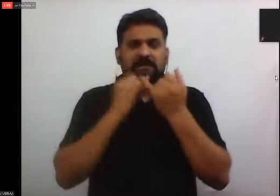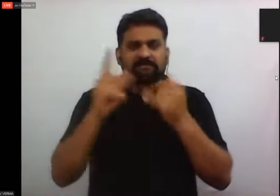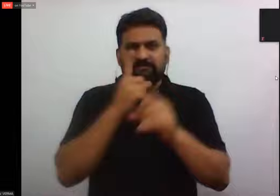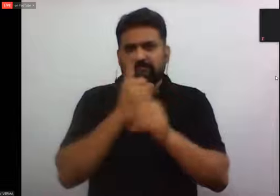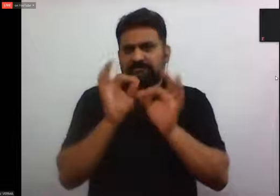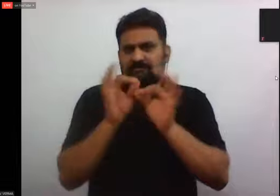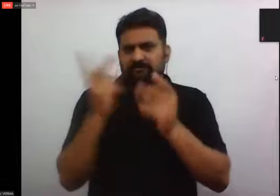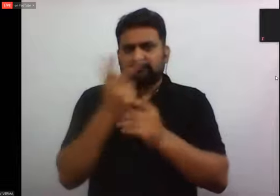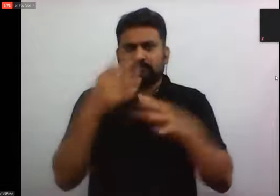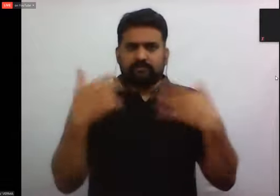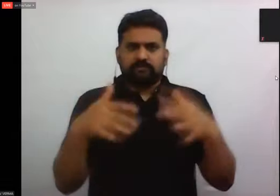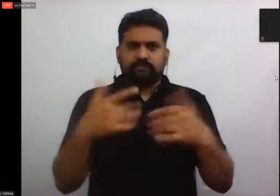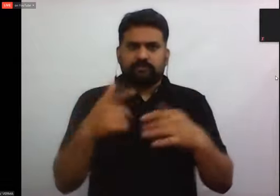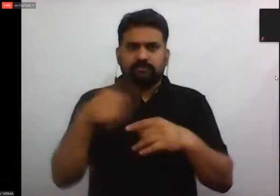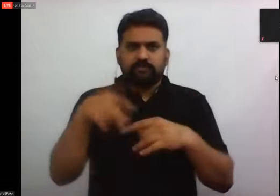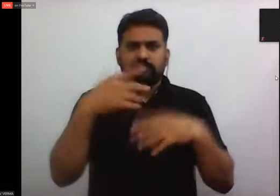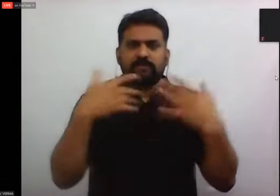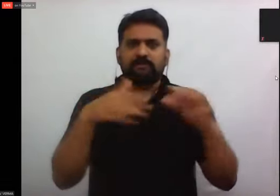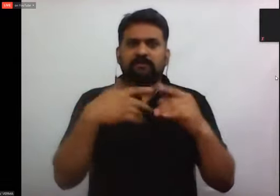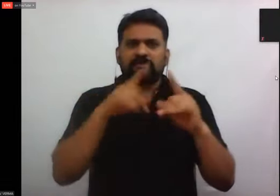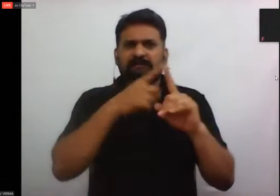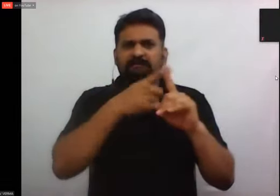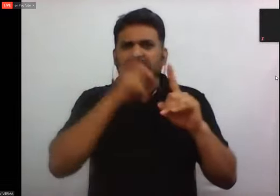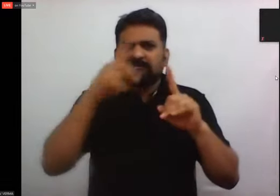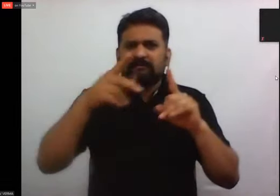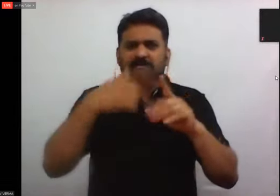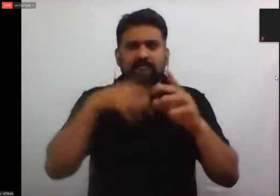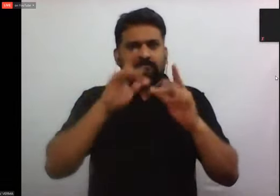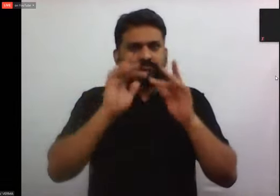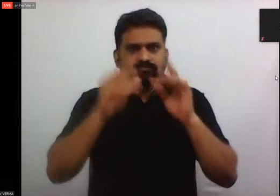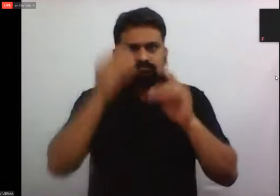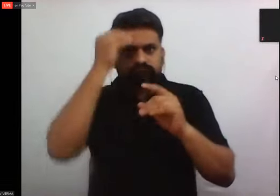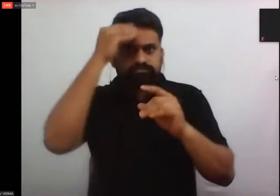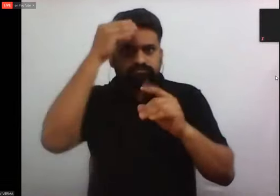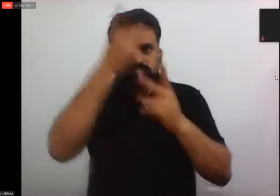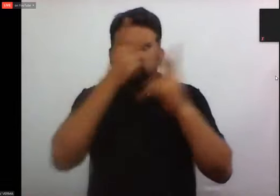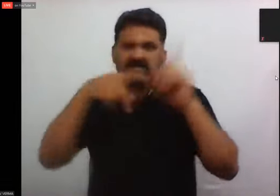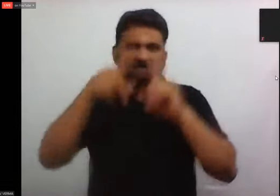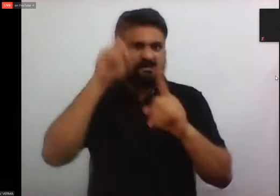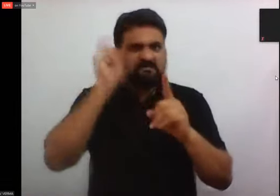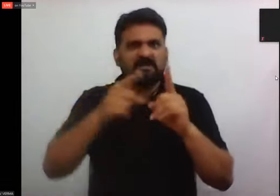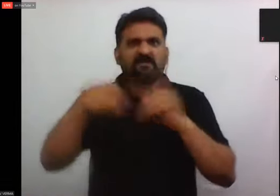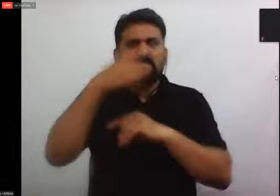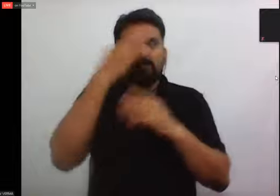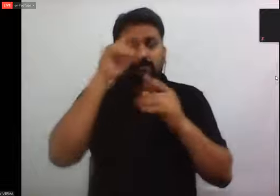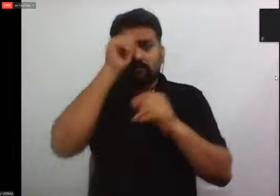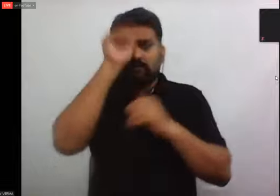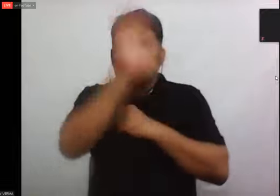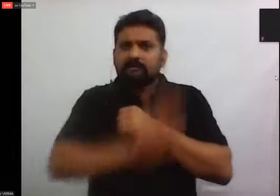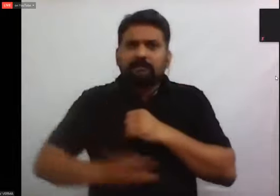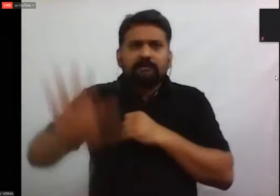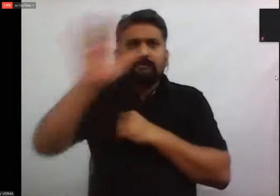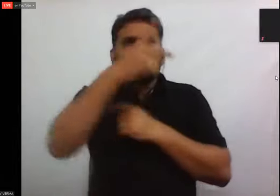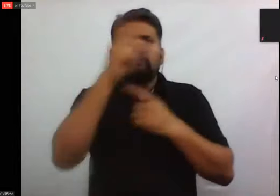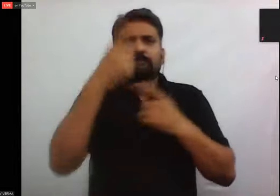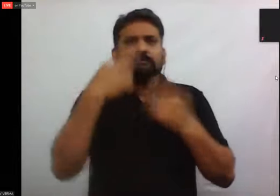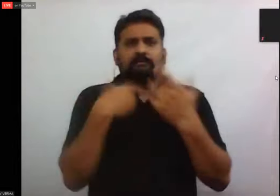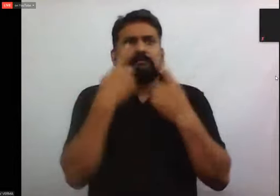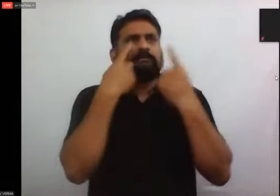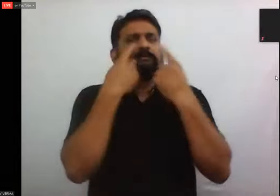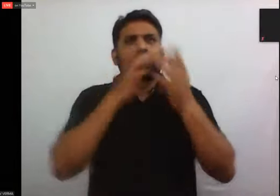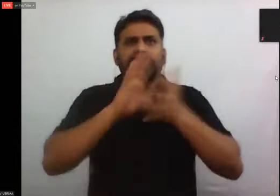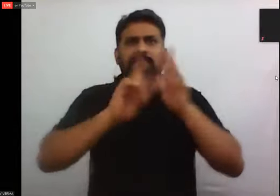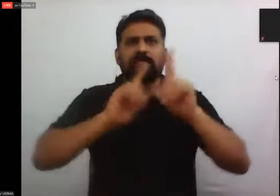because there is still so much lack of awareness of this need. कहीं इंडिया में कभी भी ठीक से हम साइन